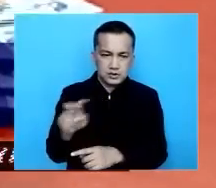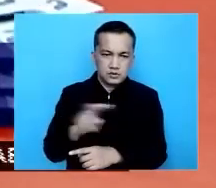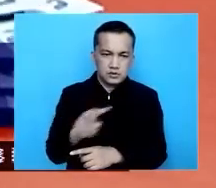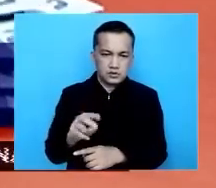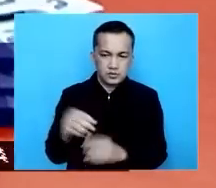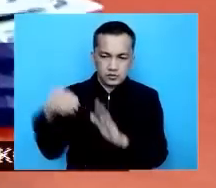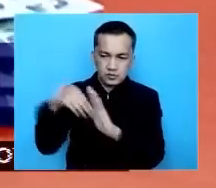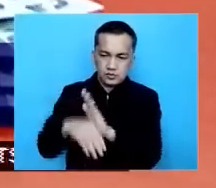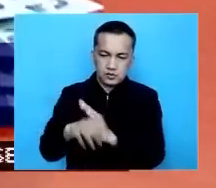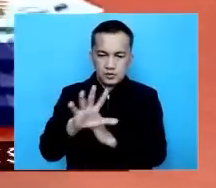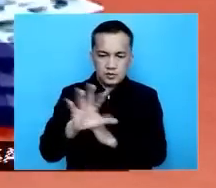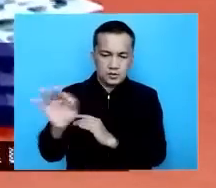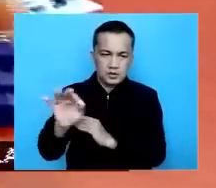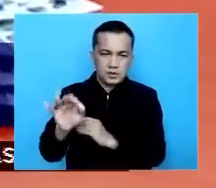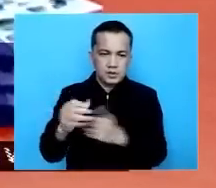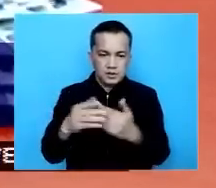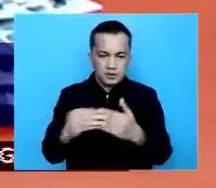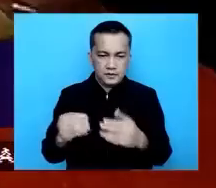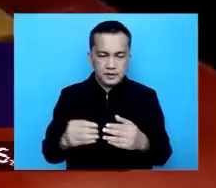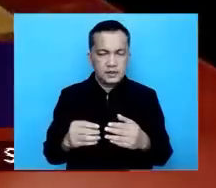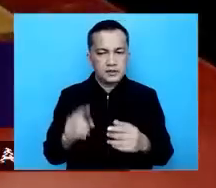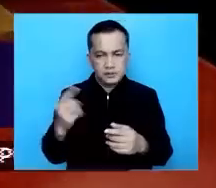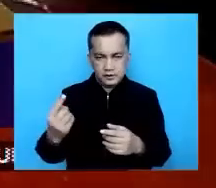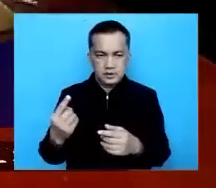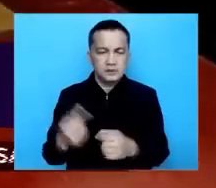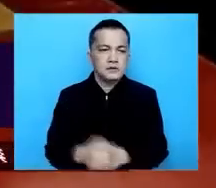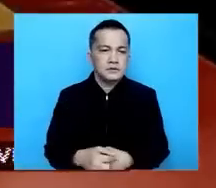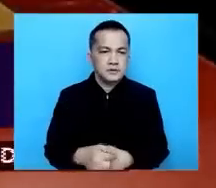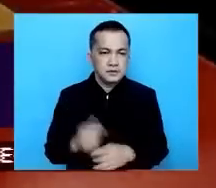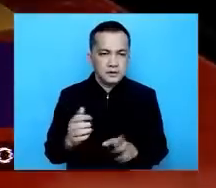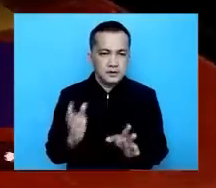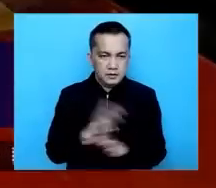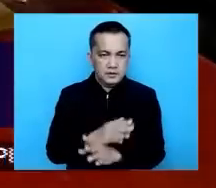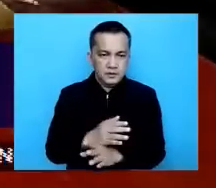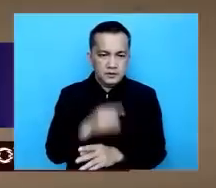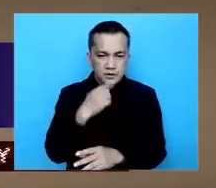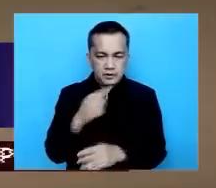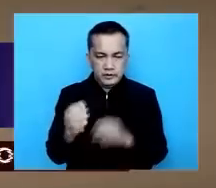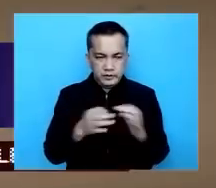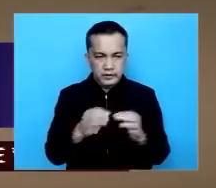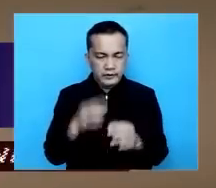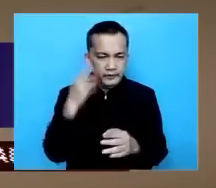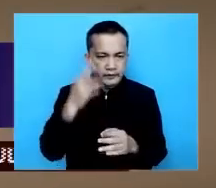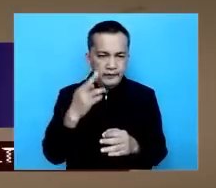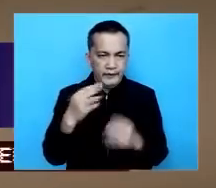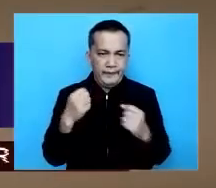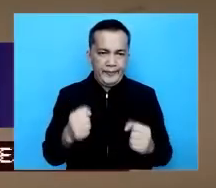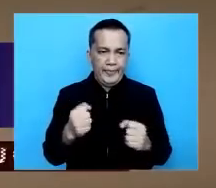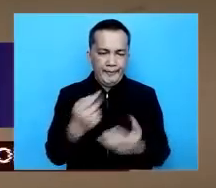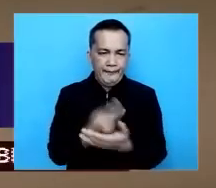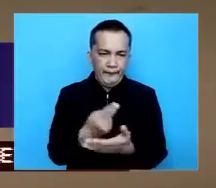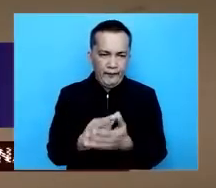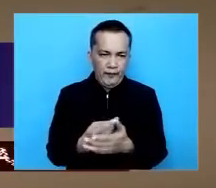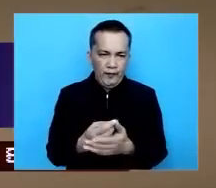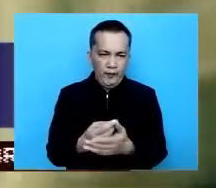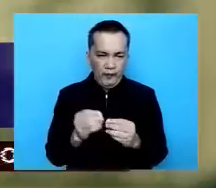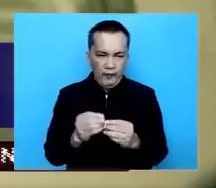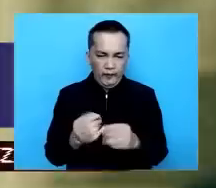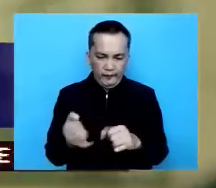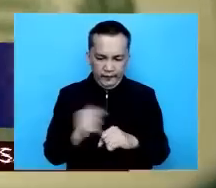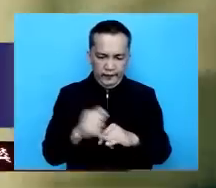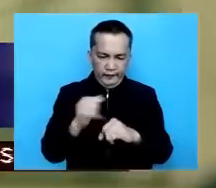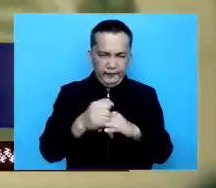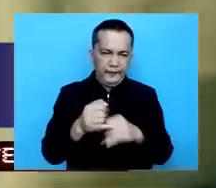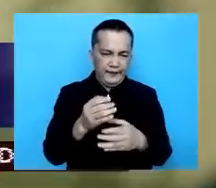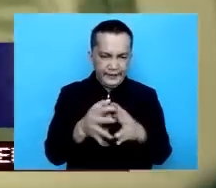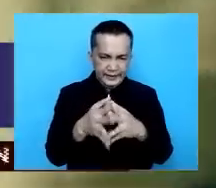sa 59 pesos per dollar ang palitan. Ang paliwanag ni Ricafort, isa sa mga dahilan ng paglakas ng piso ay ang mas maliit na interest rate sa